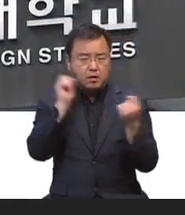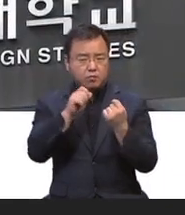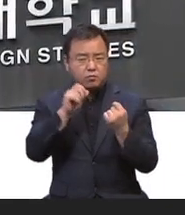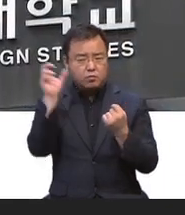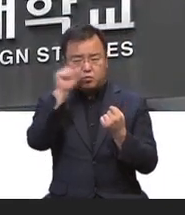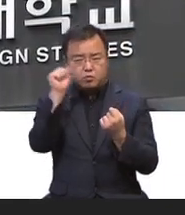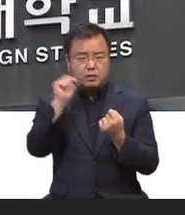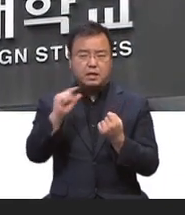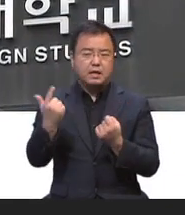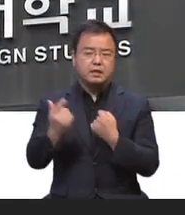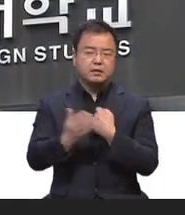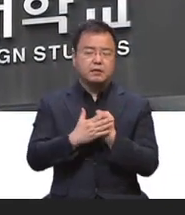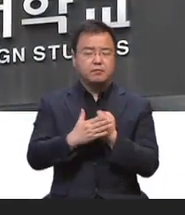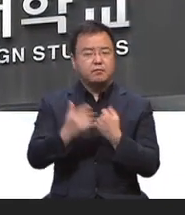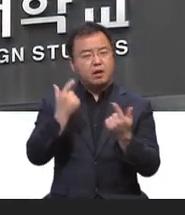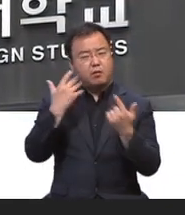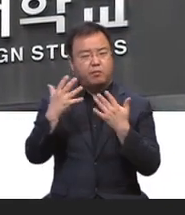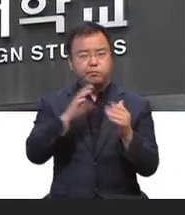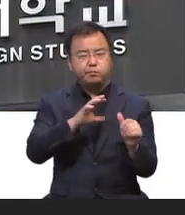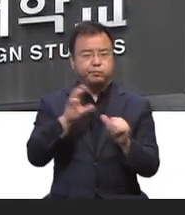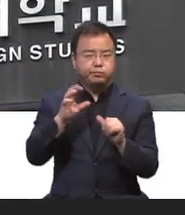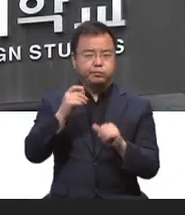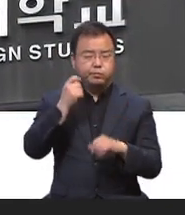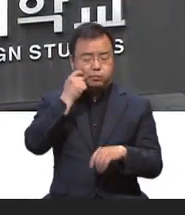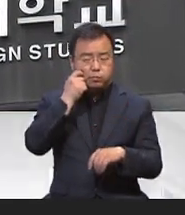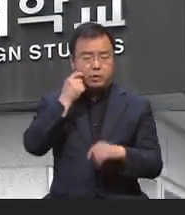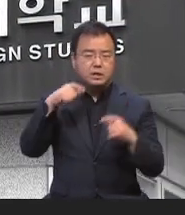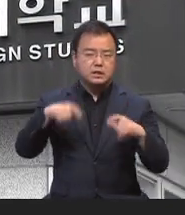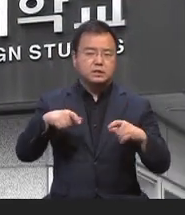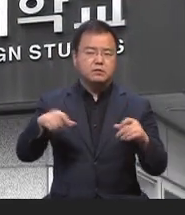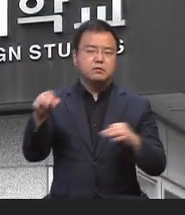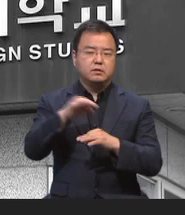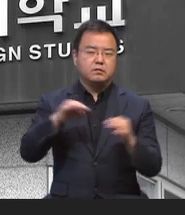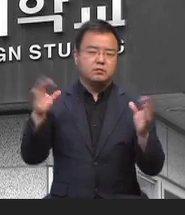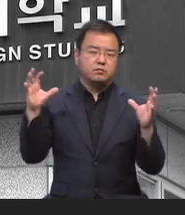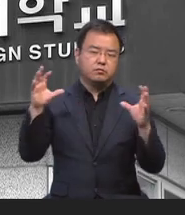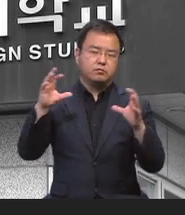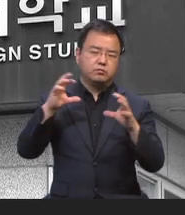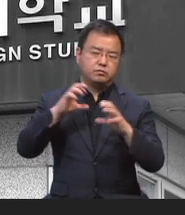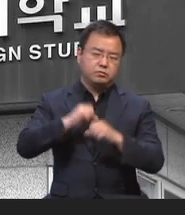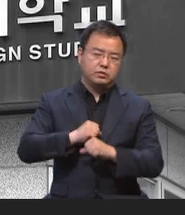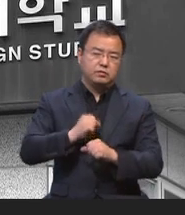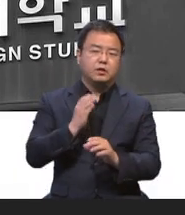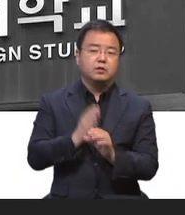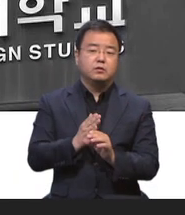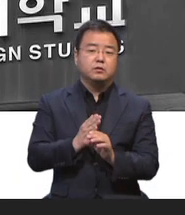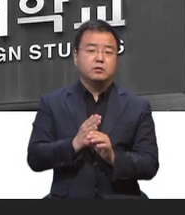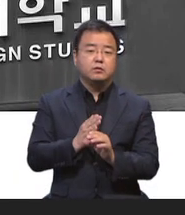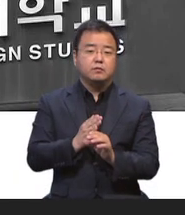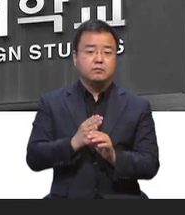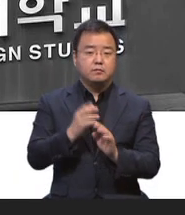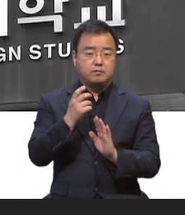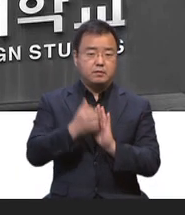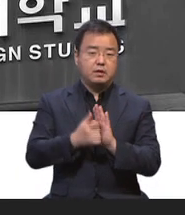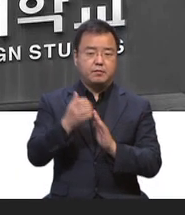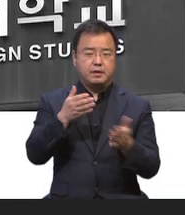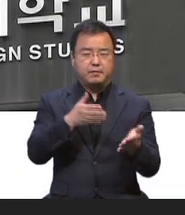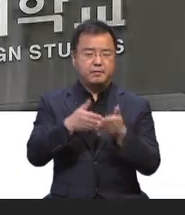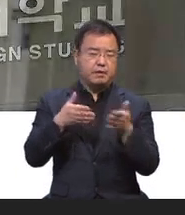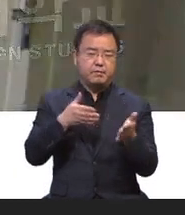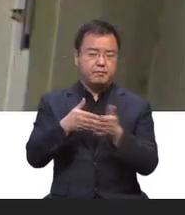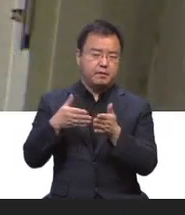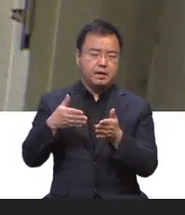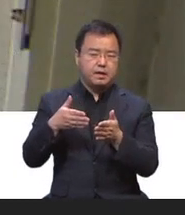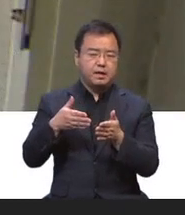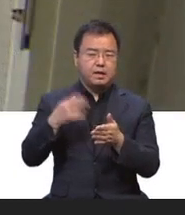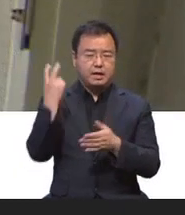재활용 당한 역서 지역경제도 함께 생각하고 있는 겁니다 유찰이 여러번 이루어지면서 감정가에 게